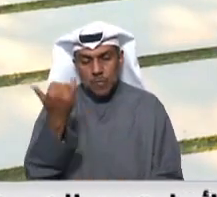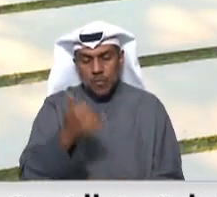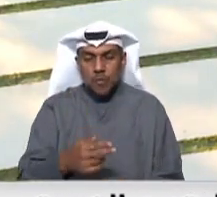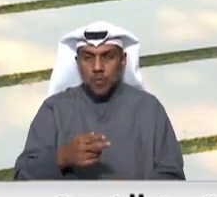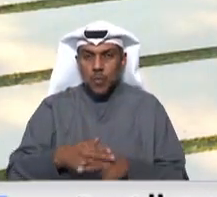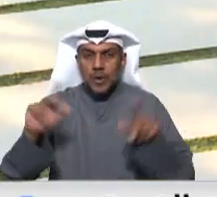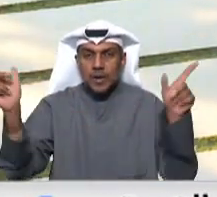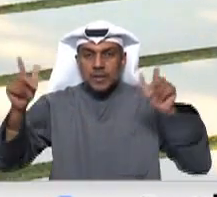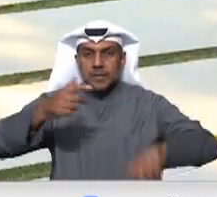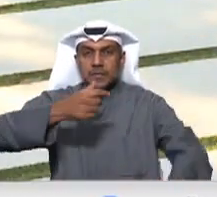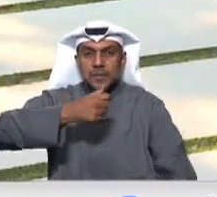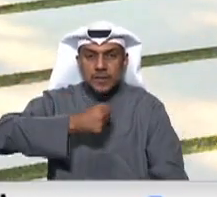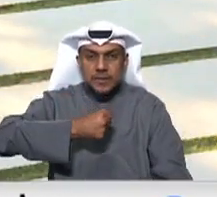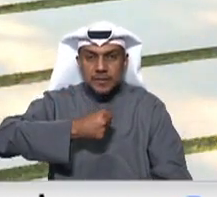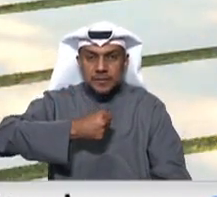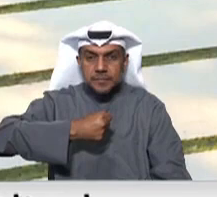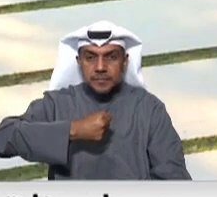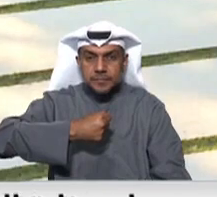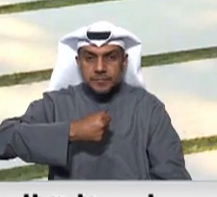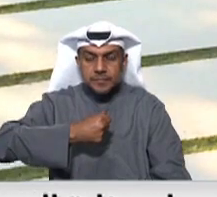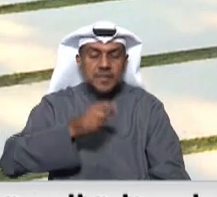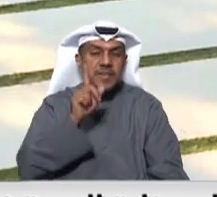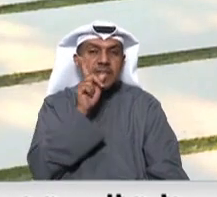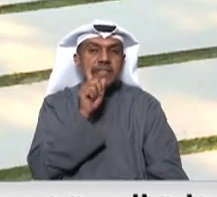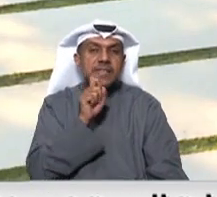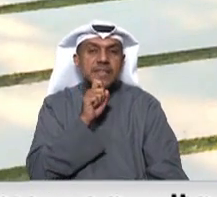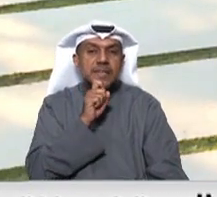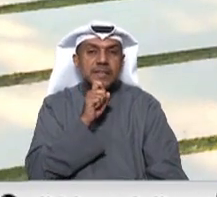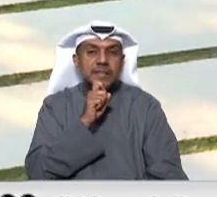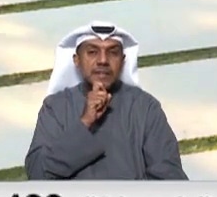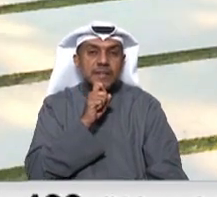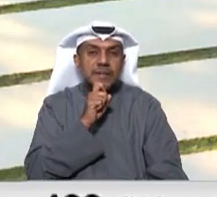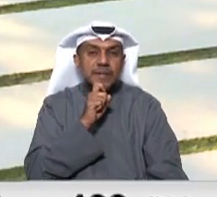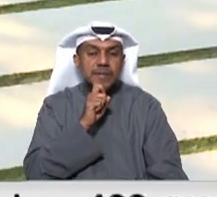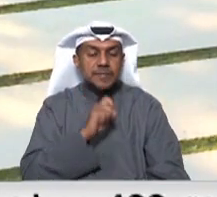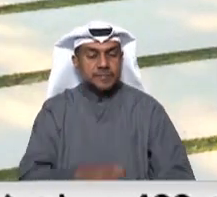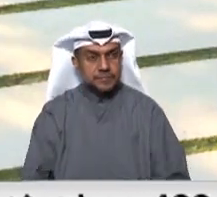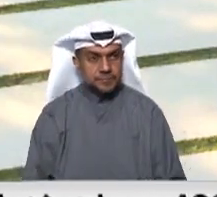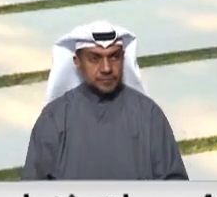موفد تلفزيون دوله الكويت من معرض اكسبو قطر الدوحه